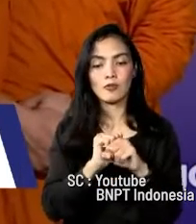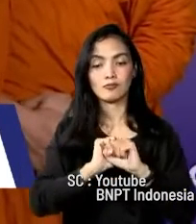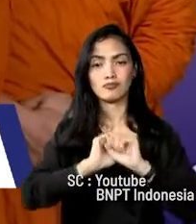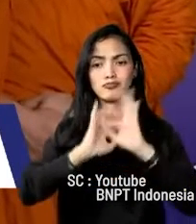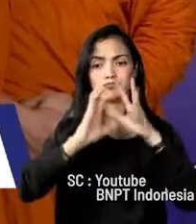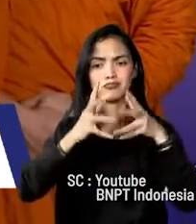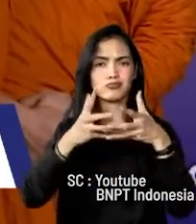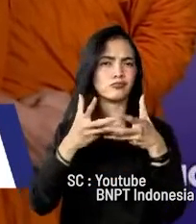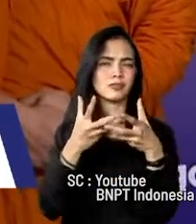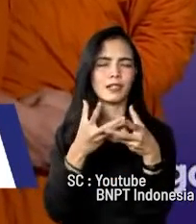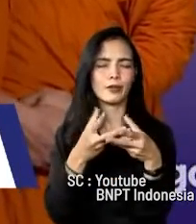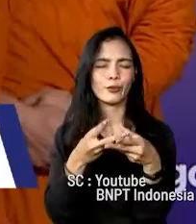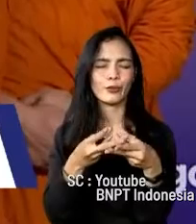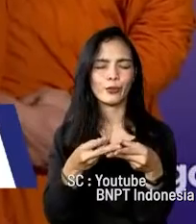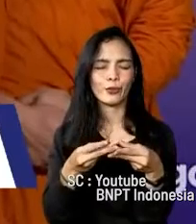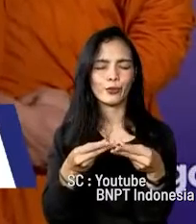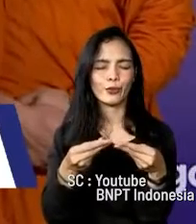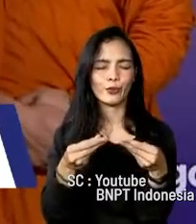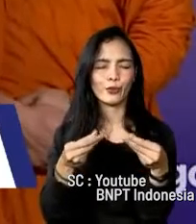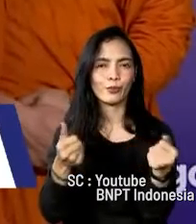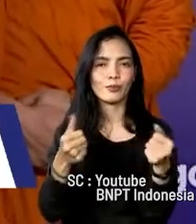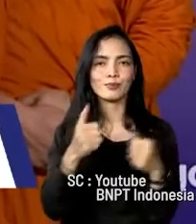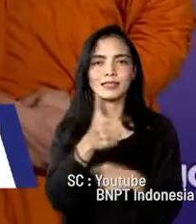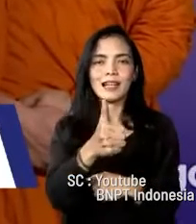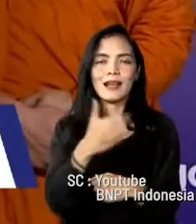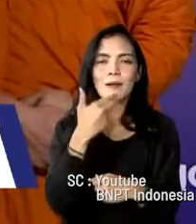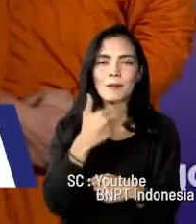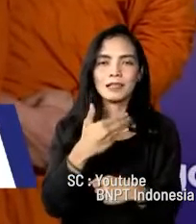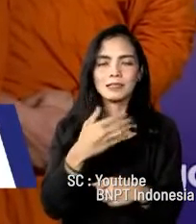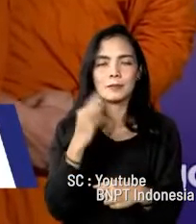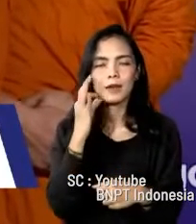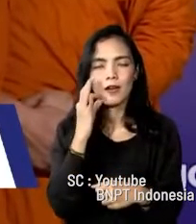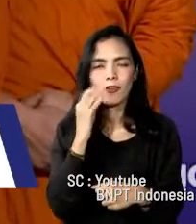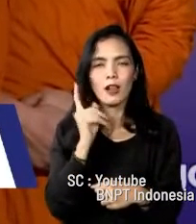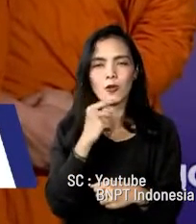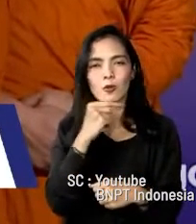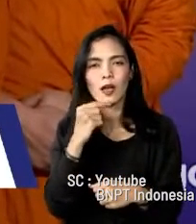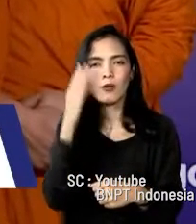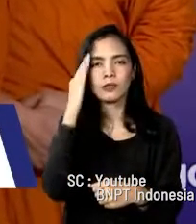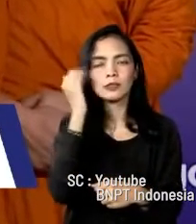Damme copy 19 terima kasih mohon maaf Assalamualaikum warahmatullahi wabarokatuh